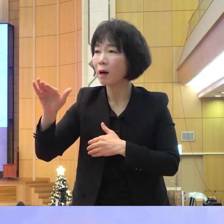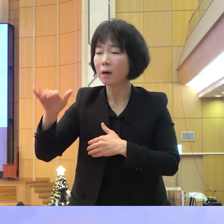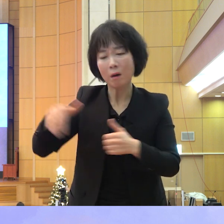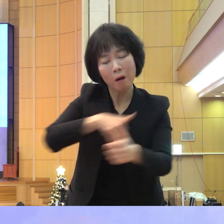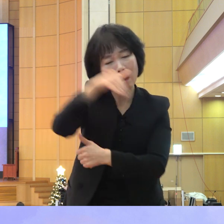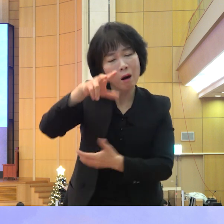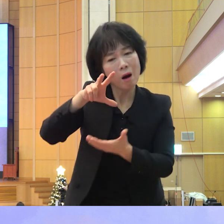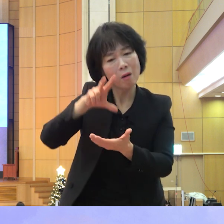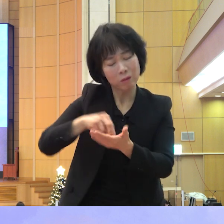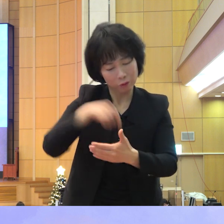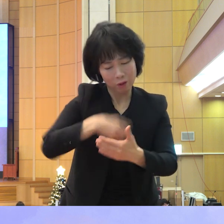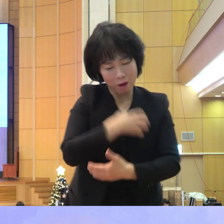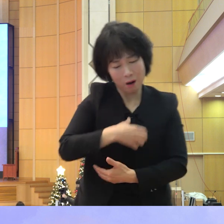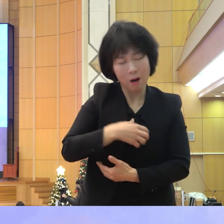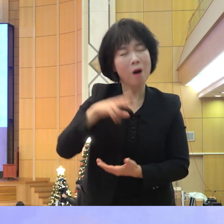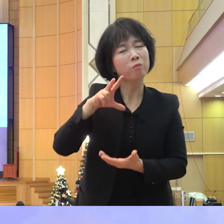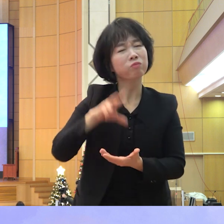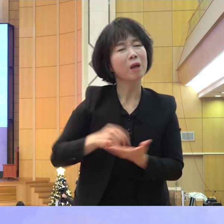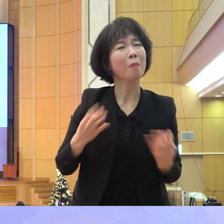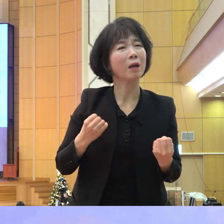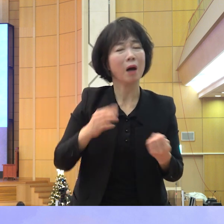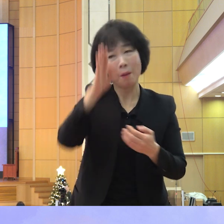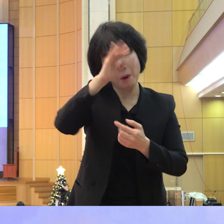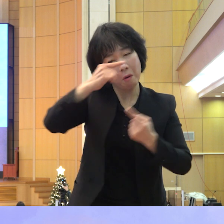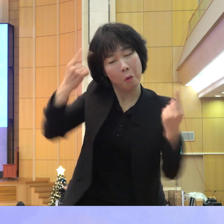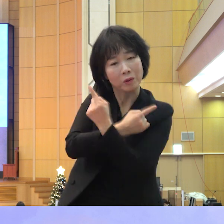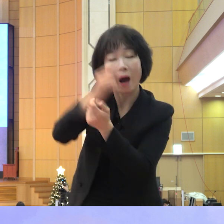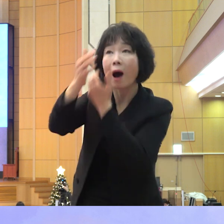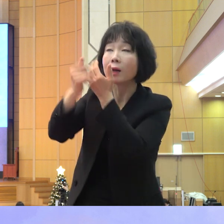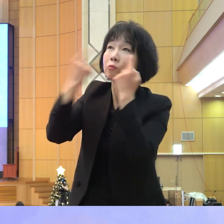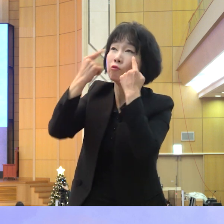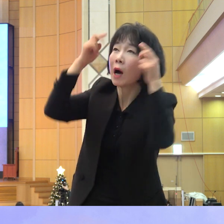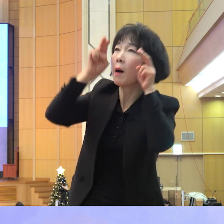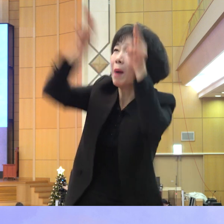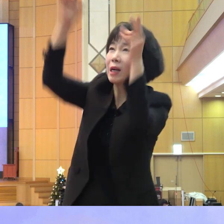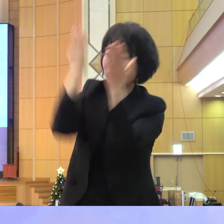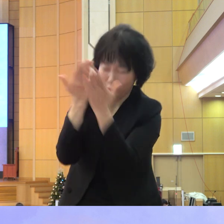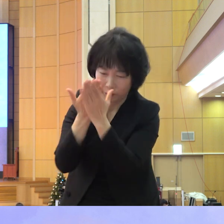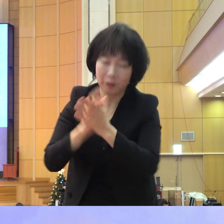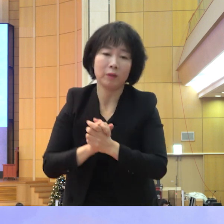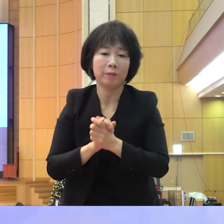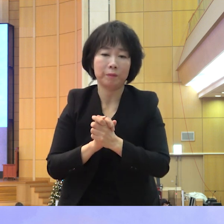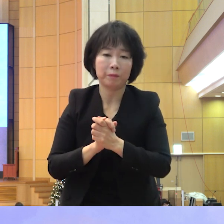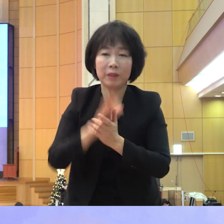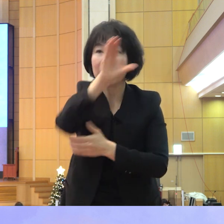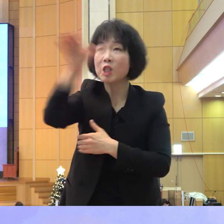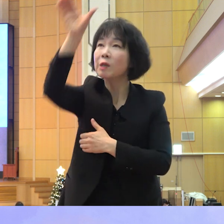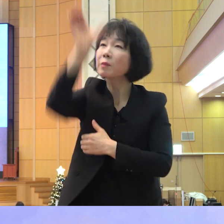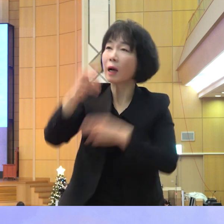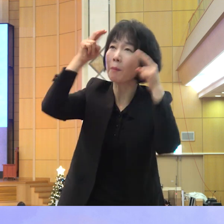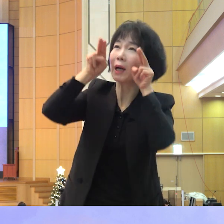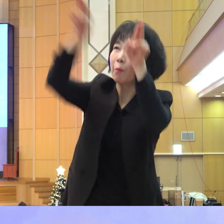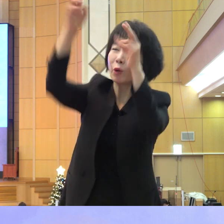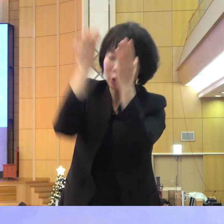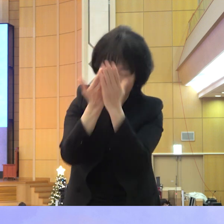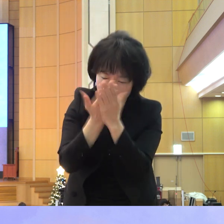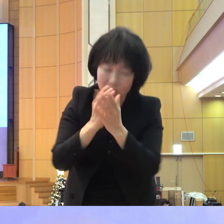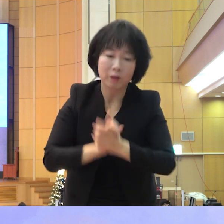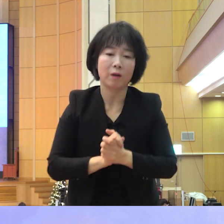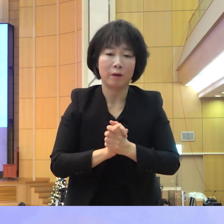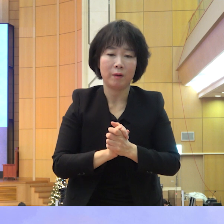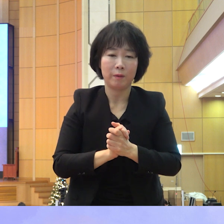어떤 상황 속에 있을지라도 오늘 치료하시는 주님만 바라보게 하시옵소서. 십자가만 바라보게